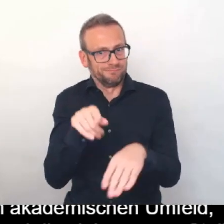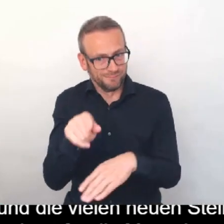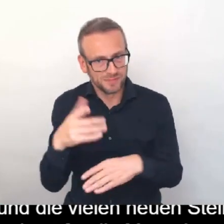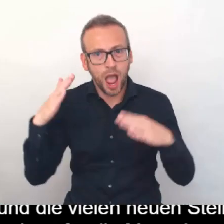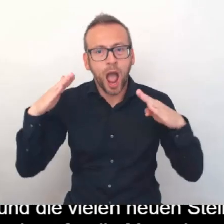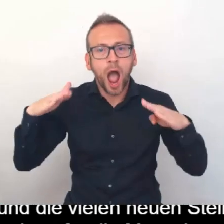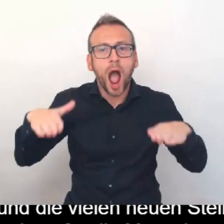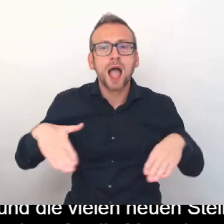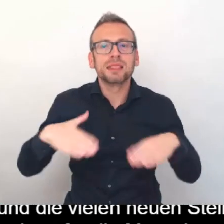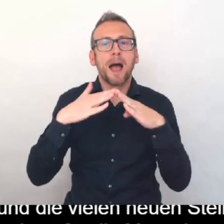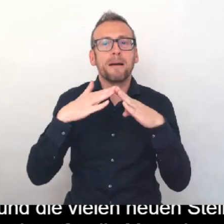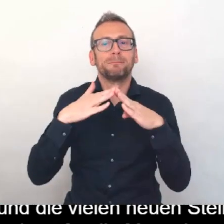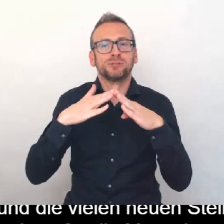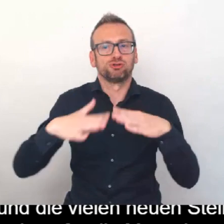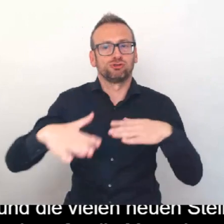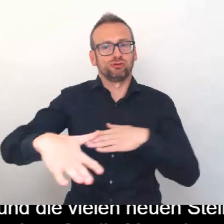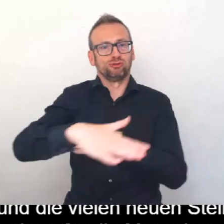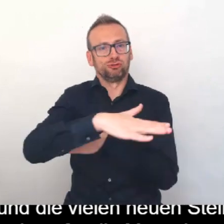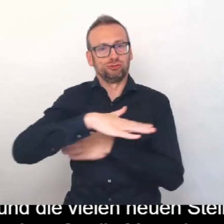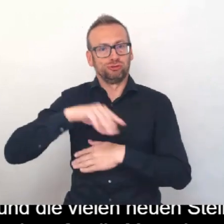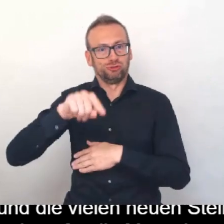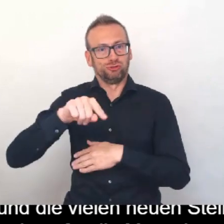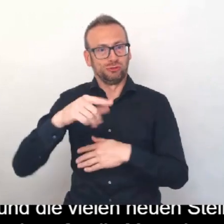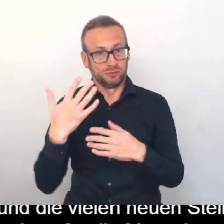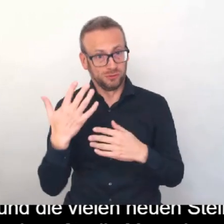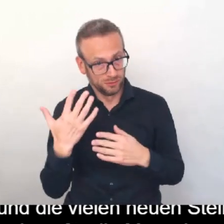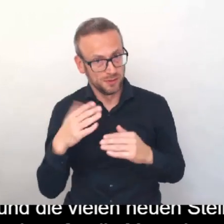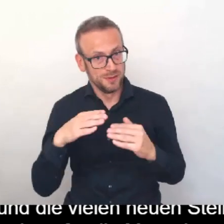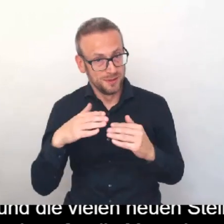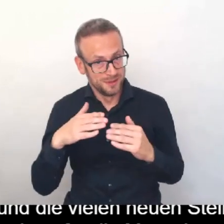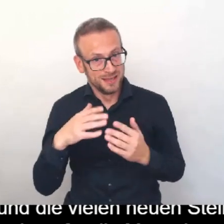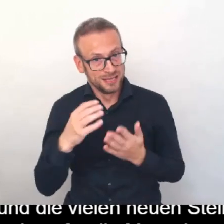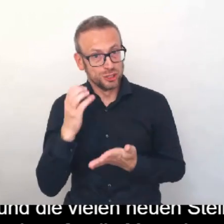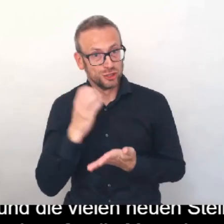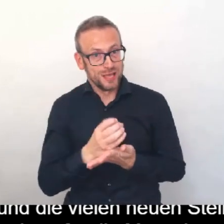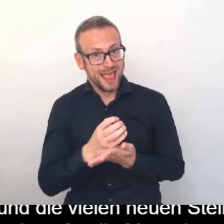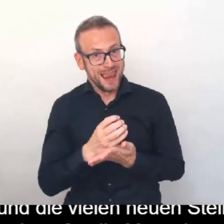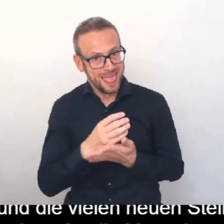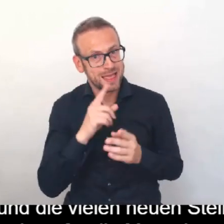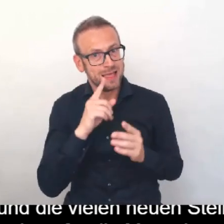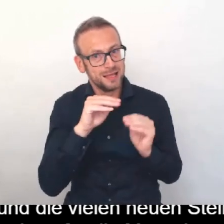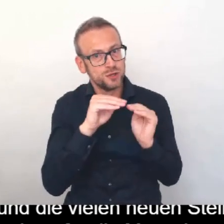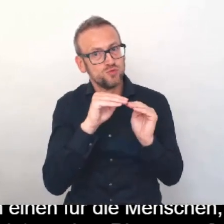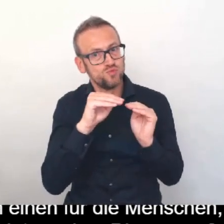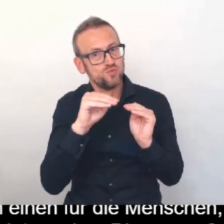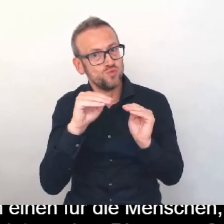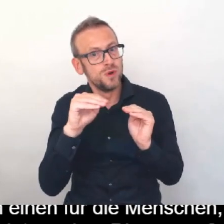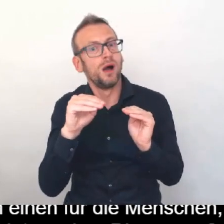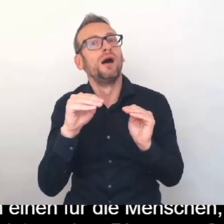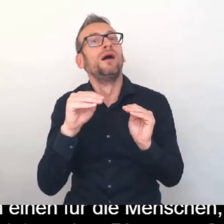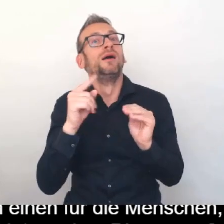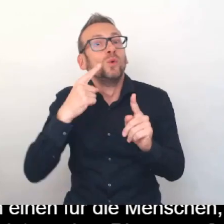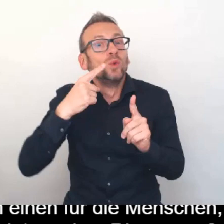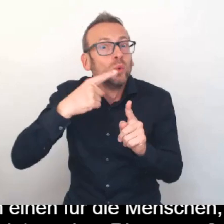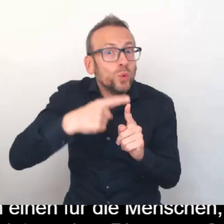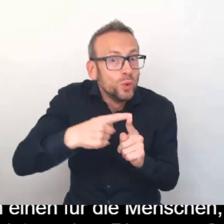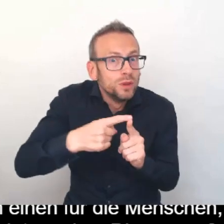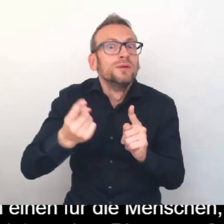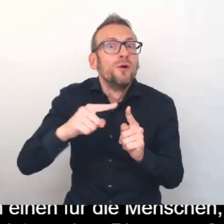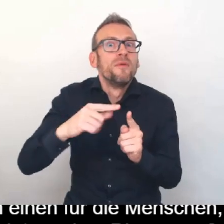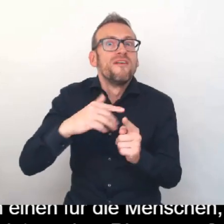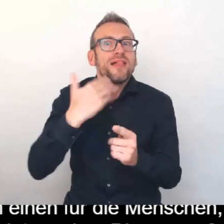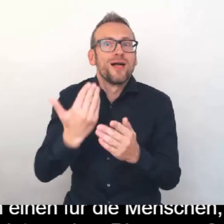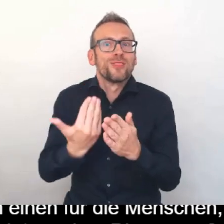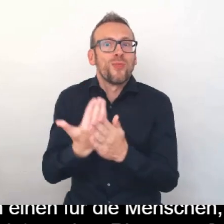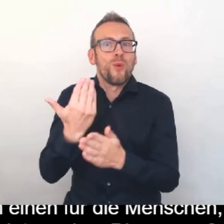in einer Zeit, wo es im anderen wirtschaftlichen Umfeld ja eher ein bisschen rauer werden wird im Winter. Also von daher ist die Hochschulpolitik hier in dem